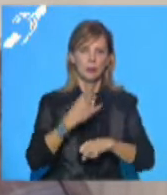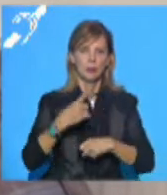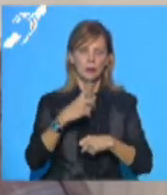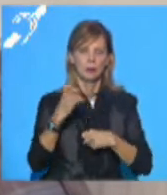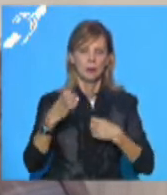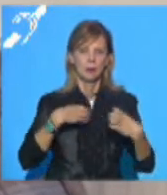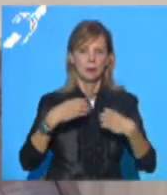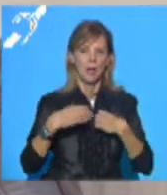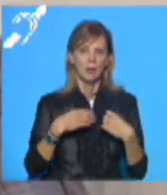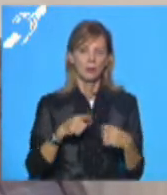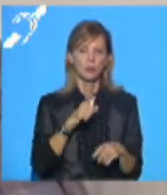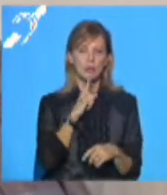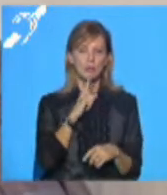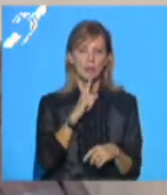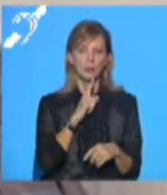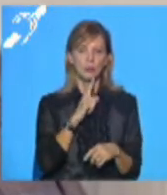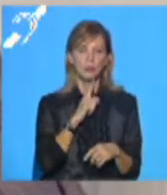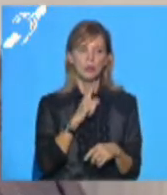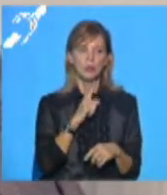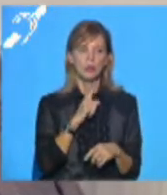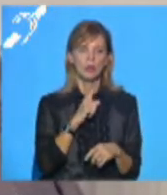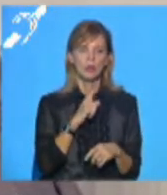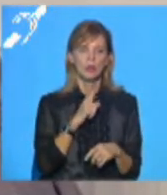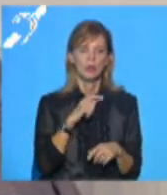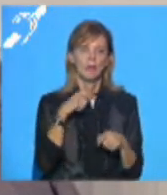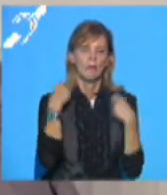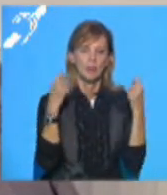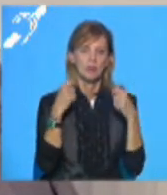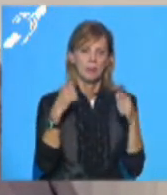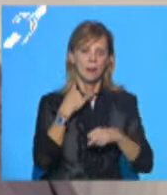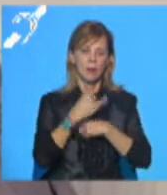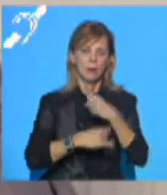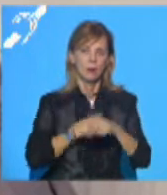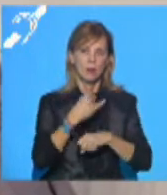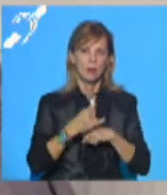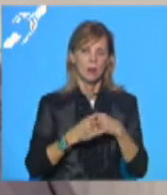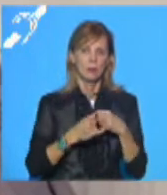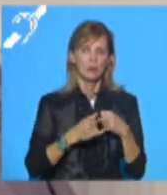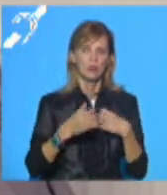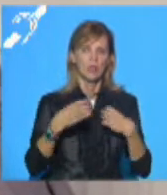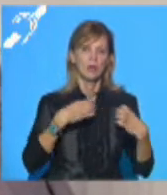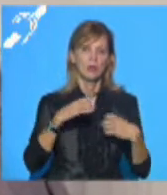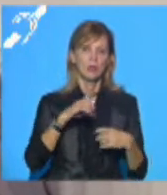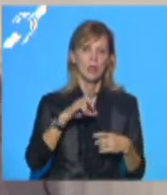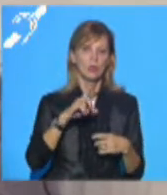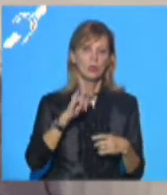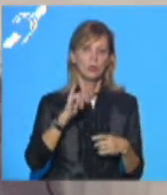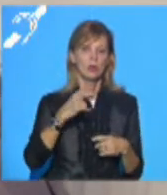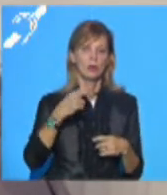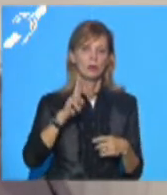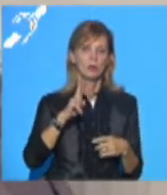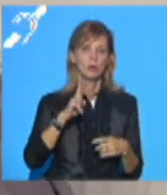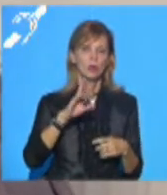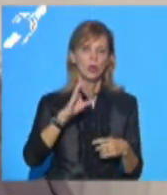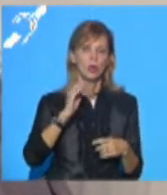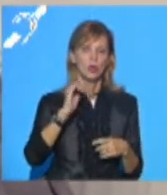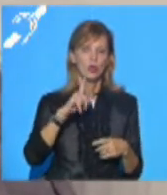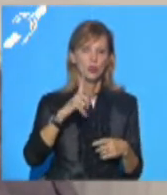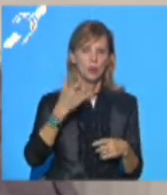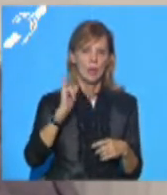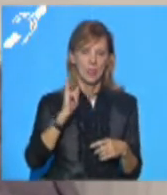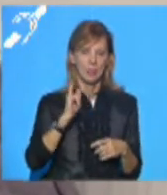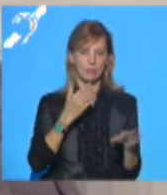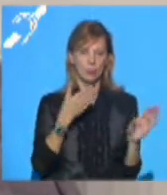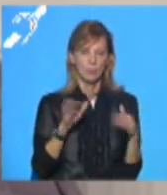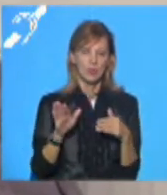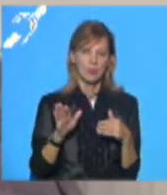de la Pitești se va numi, începând de anul ăsta, Festivalul Internațional de Teatru Liviu Ciulei, a cărei primă ediție vom deschide